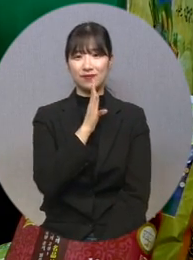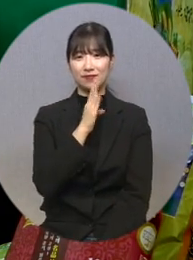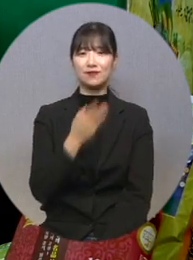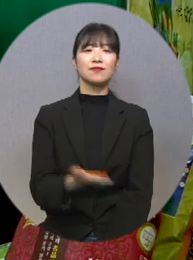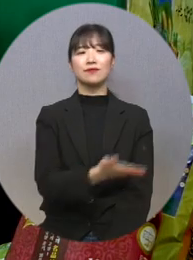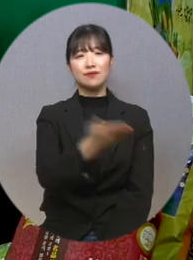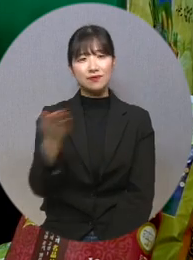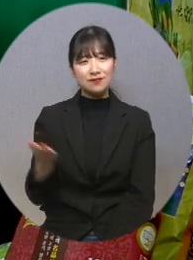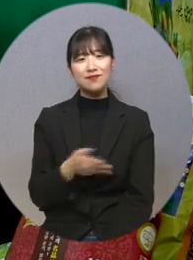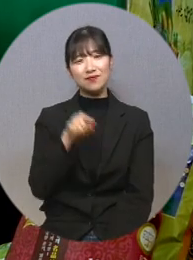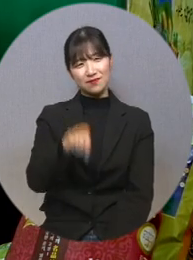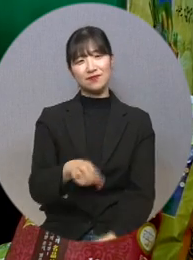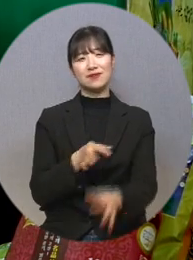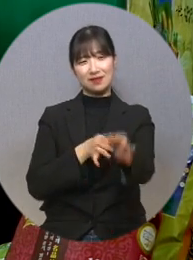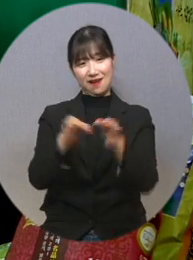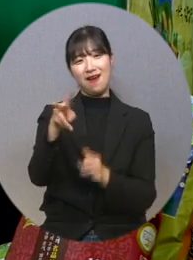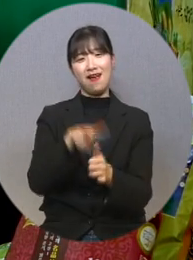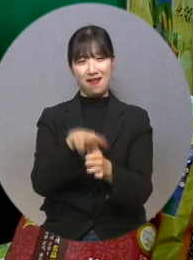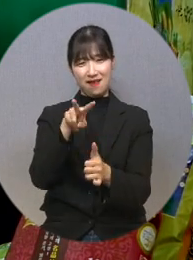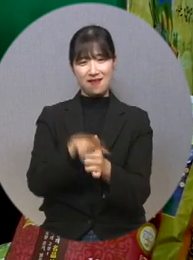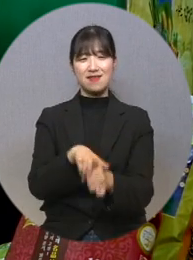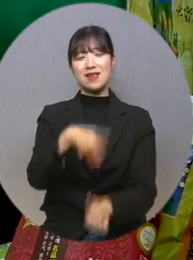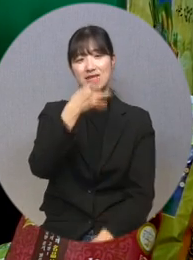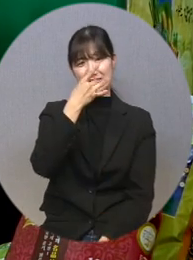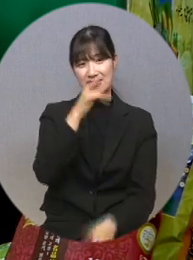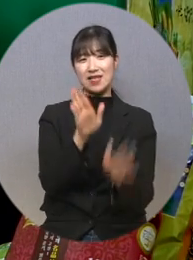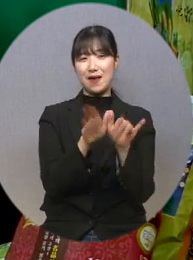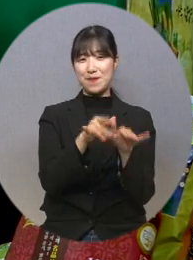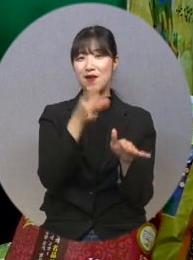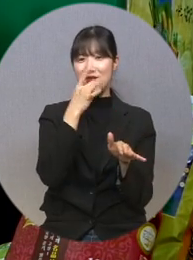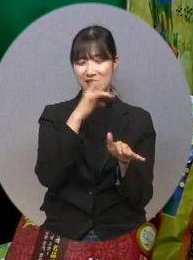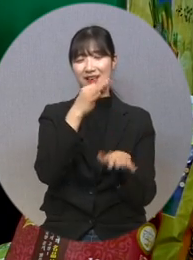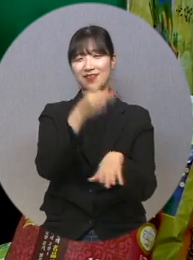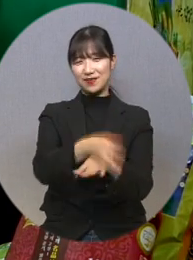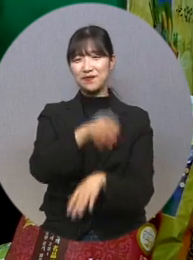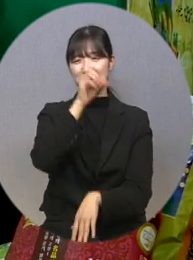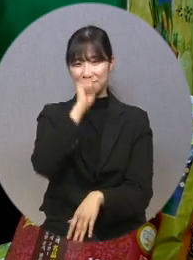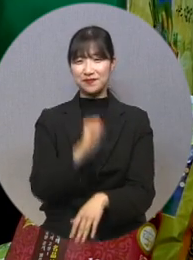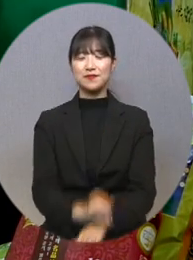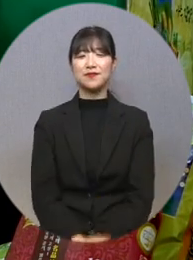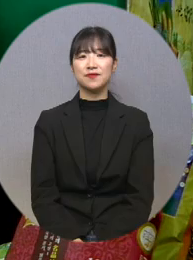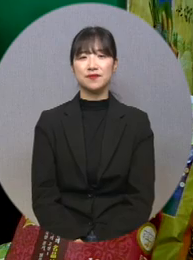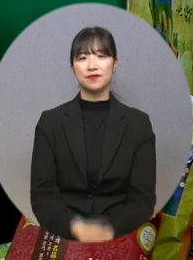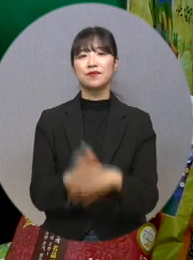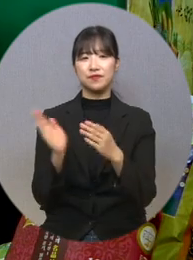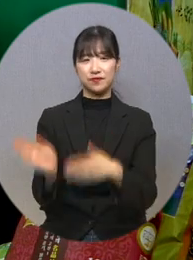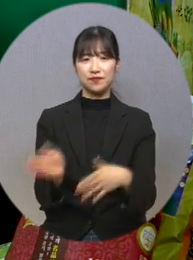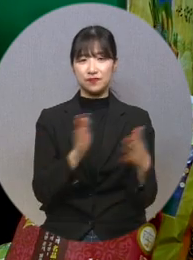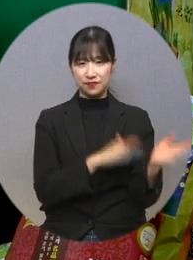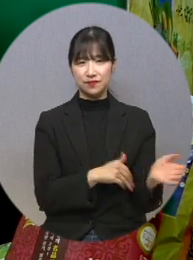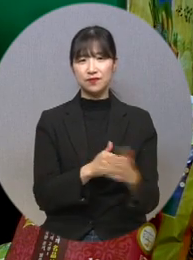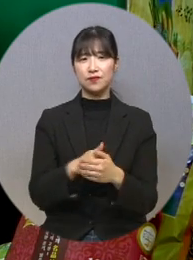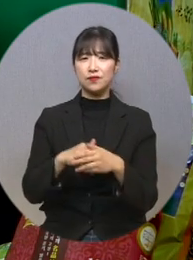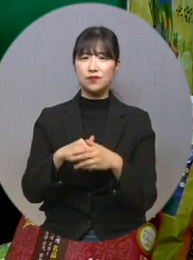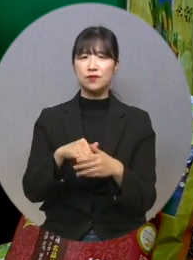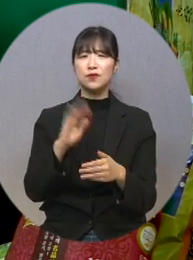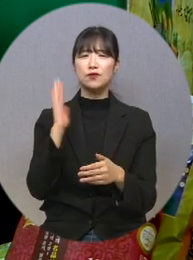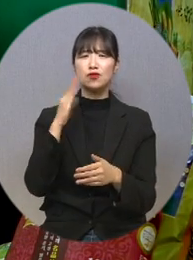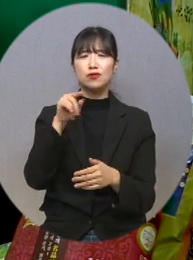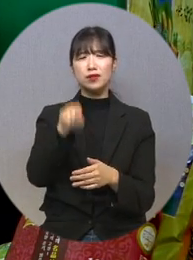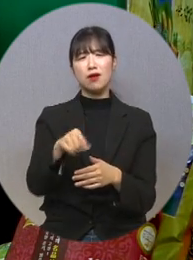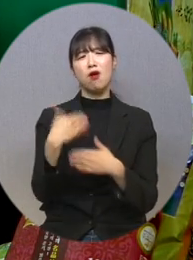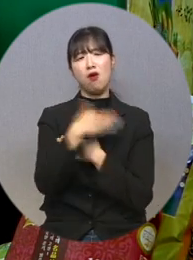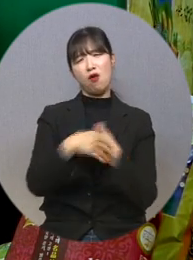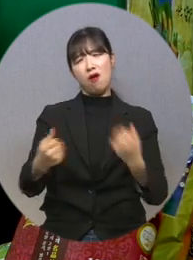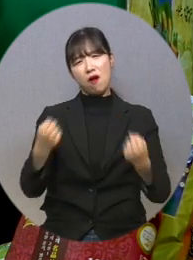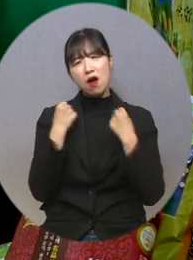여러분, 남도장터에서 우리 한평 쌀, 네, 구입해 주시면 좋을 것 같아요. 자, 다음에는요, 요즘에 요거, 전체